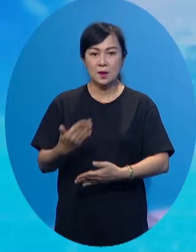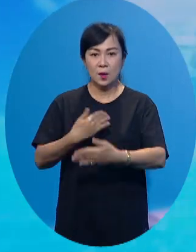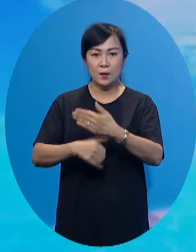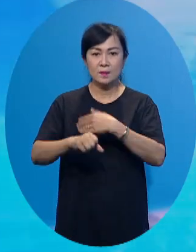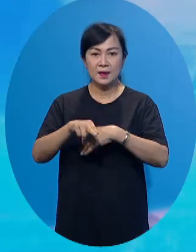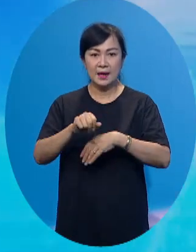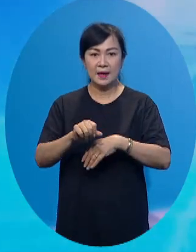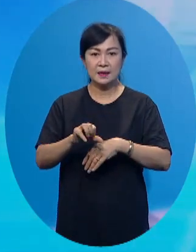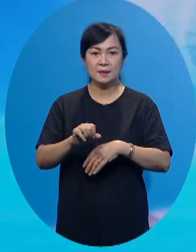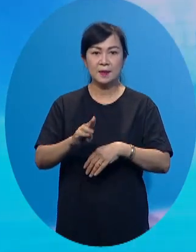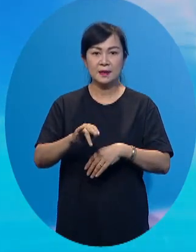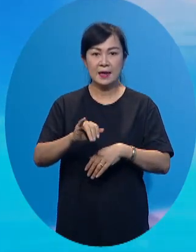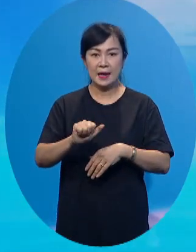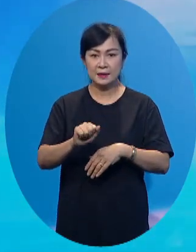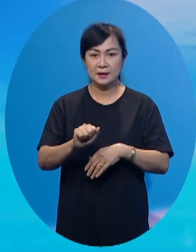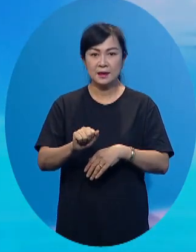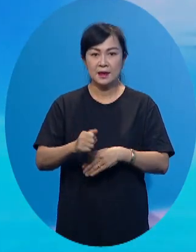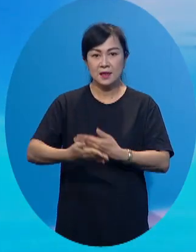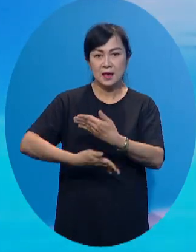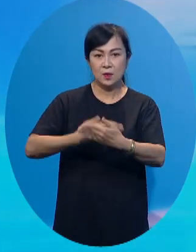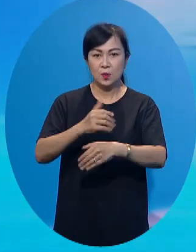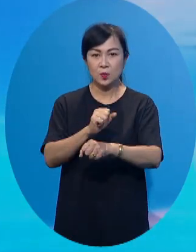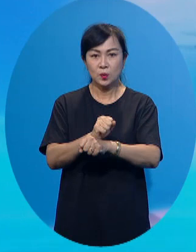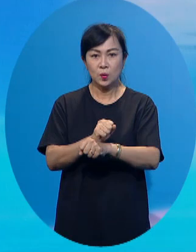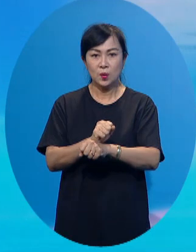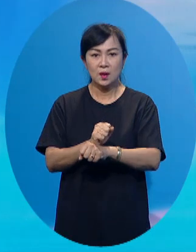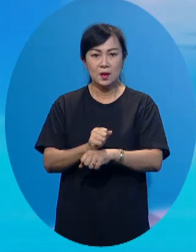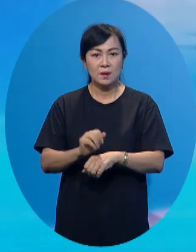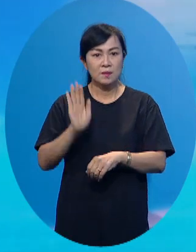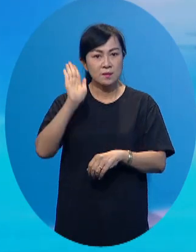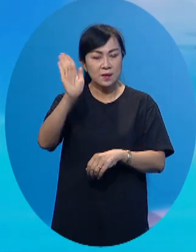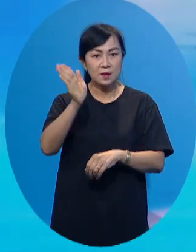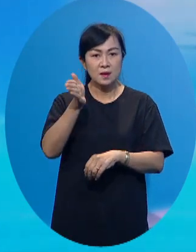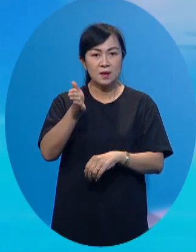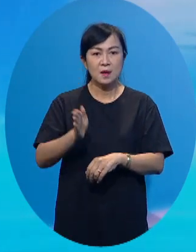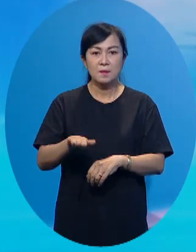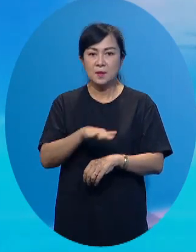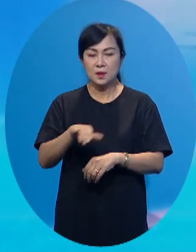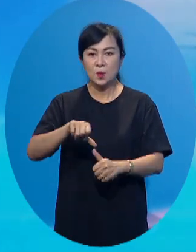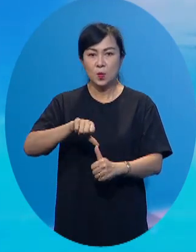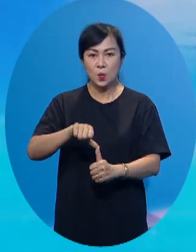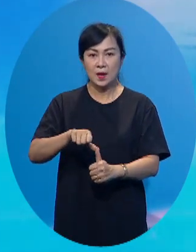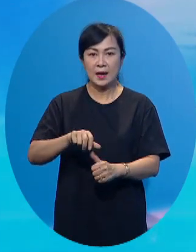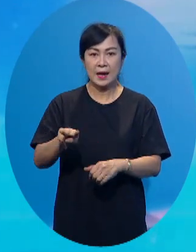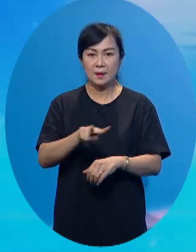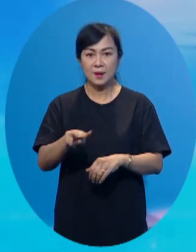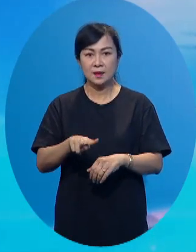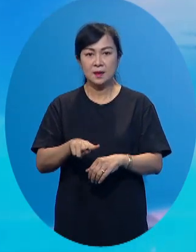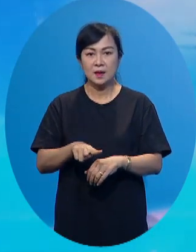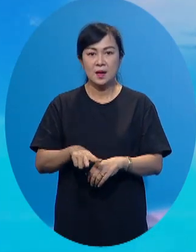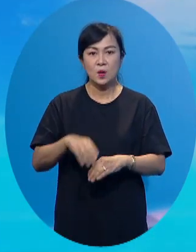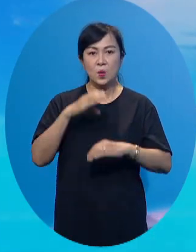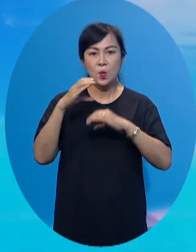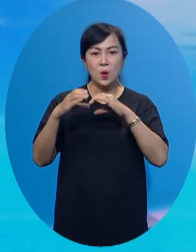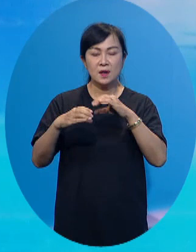Hôm qua, Armenia và Azerbaijan đã tiến hành trao đổi tù binh. Đây là bước đầu tiến tới việc bình thường hóa quan hệ giữa hai bên kể từ khi các